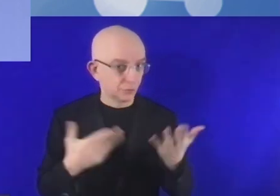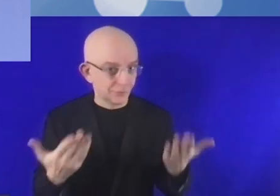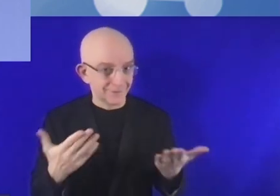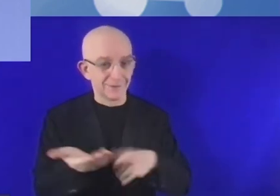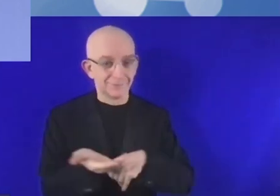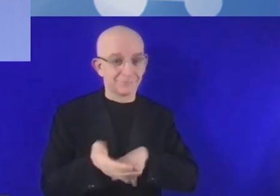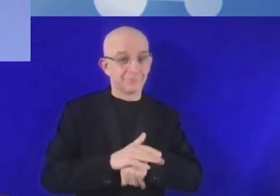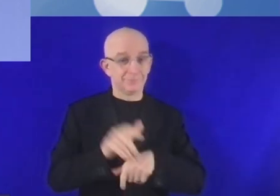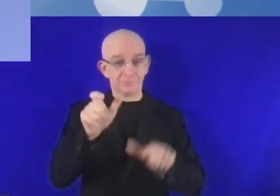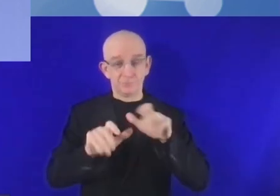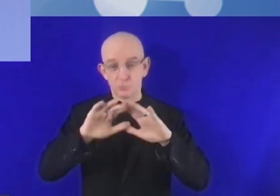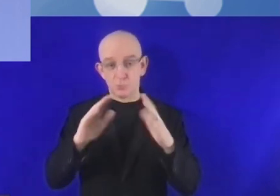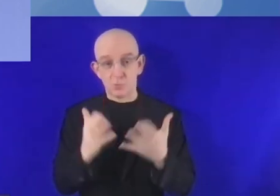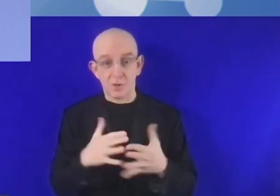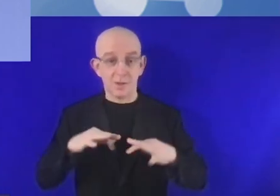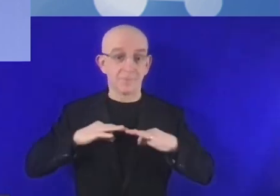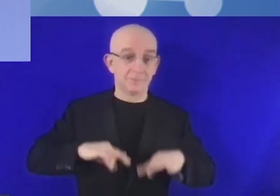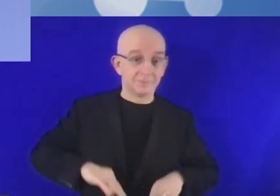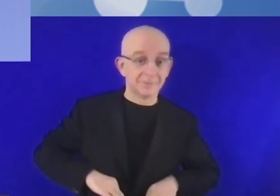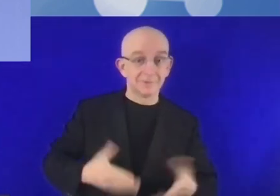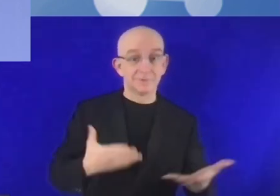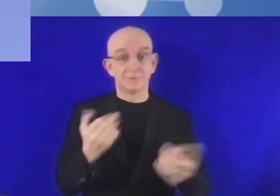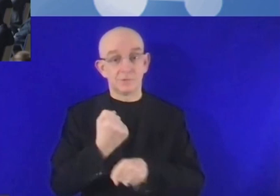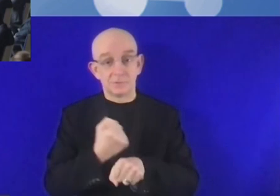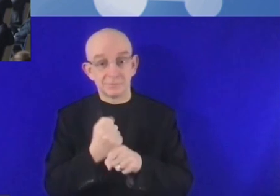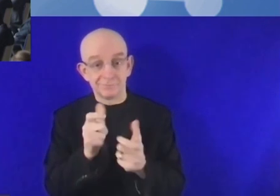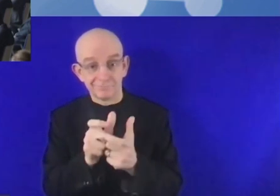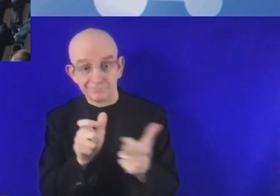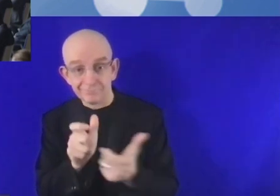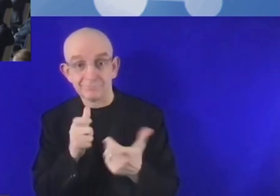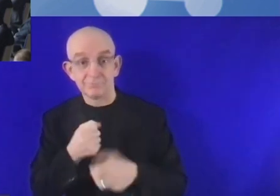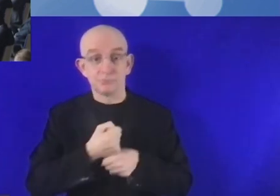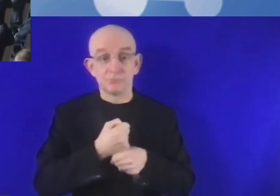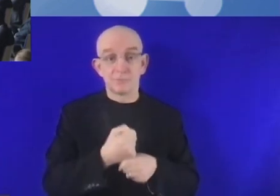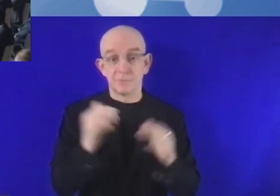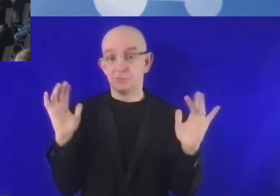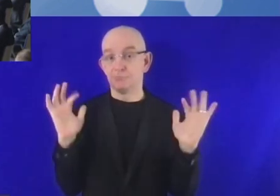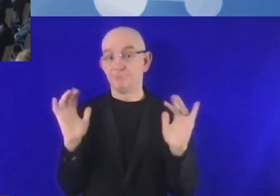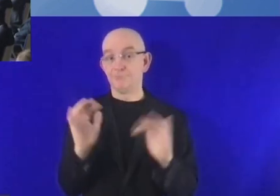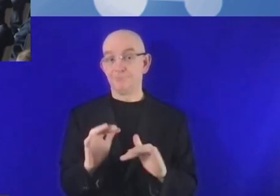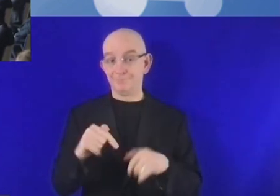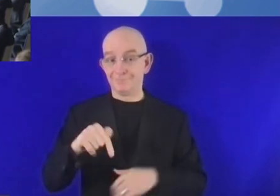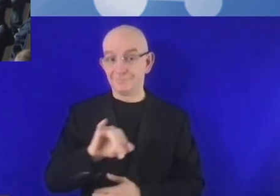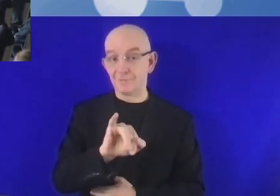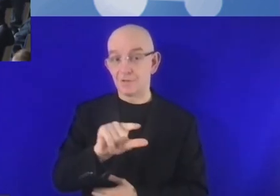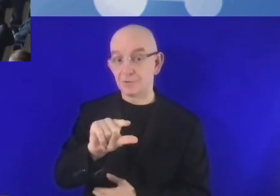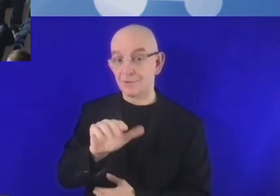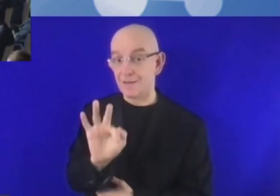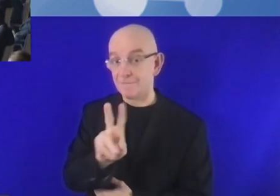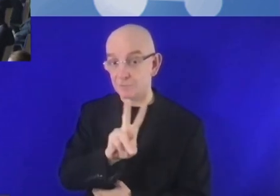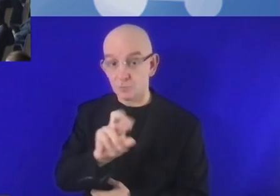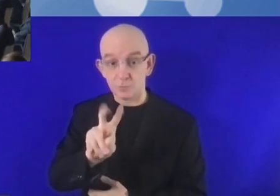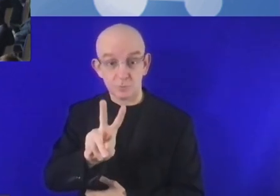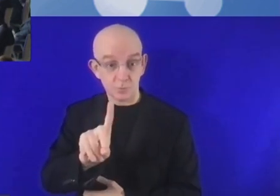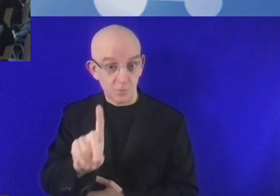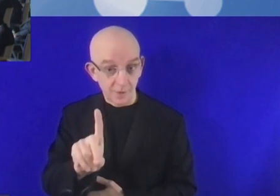usłyszymy głosy ministrów cyfryzacji, przedsiębiorców, przedstawicieli świata nauki. Oni wszyscy właśnie uczestniczą w